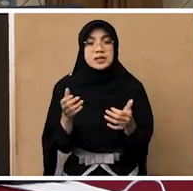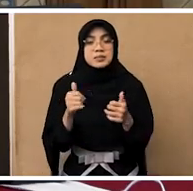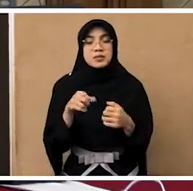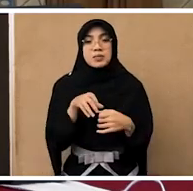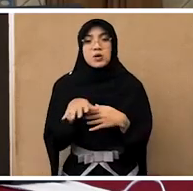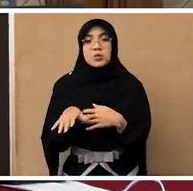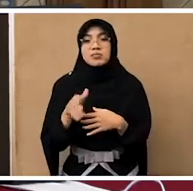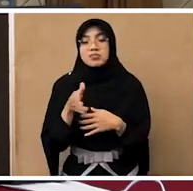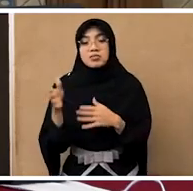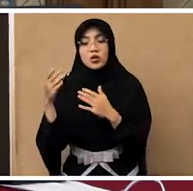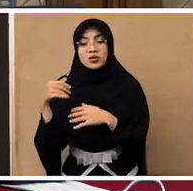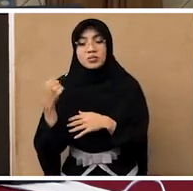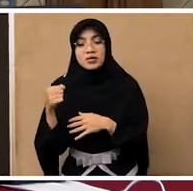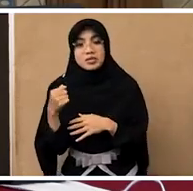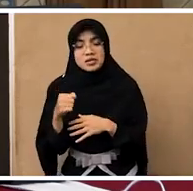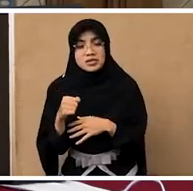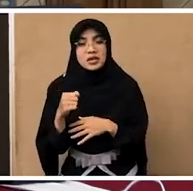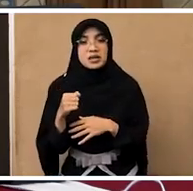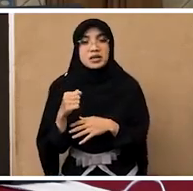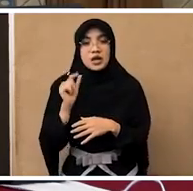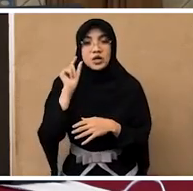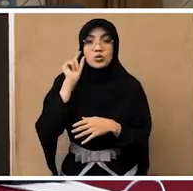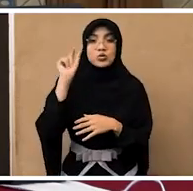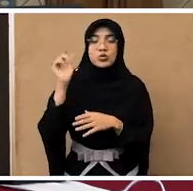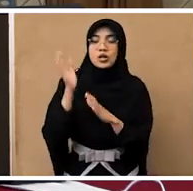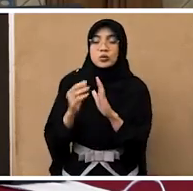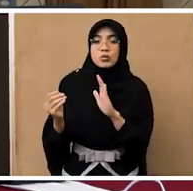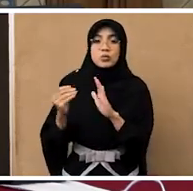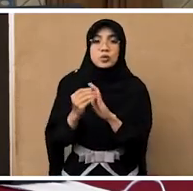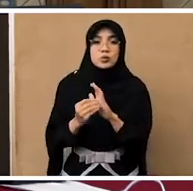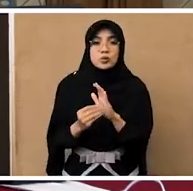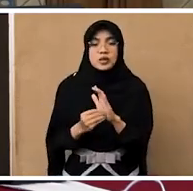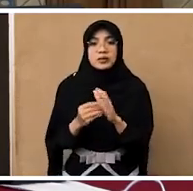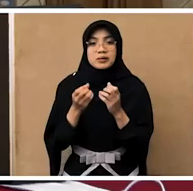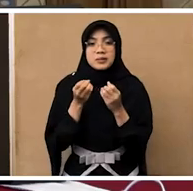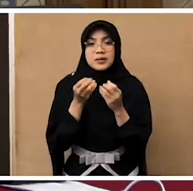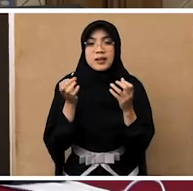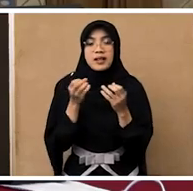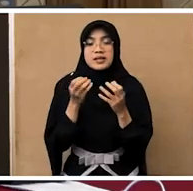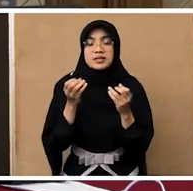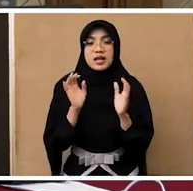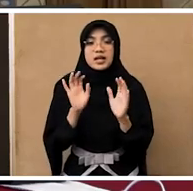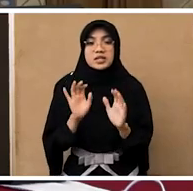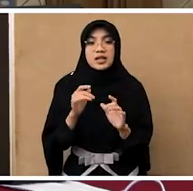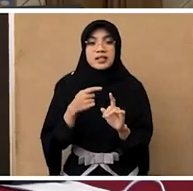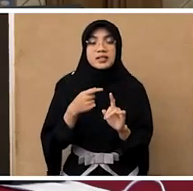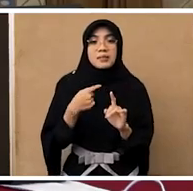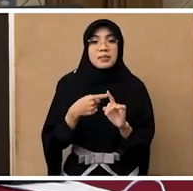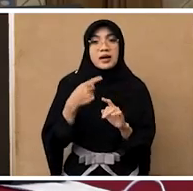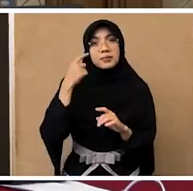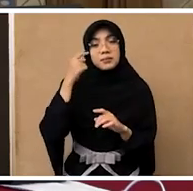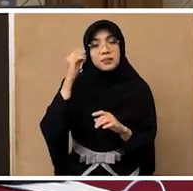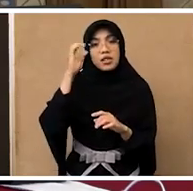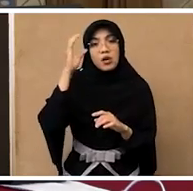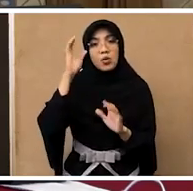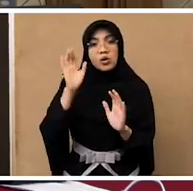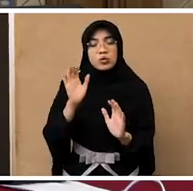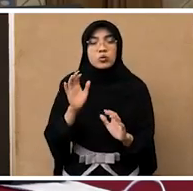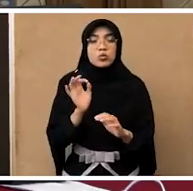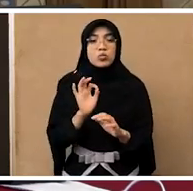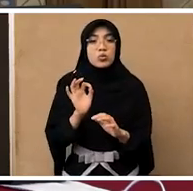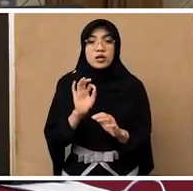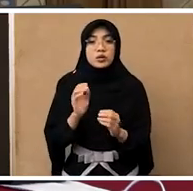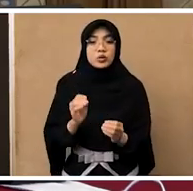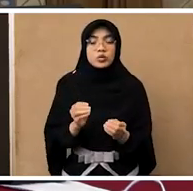mengakibatkan dia tidak bisa bertanggung jawab pada disabilitas saya usulkan masukannya ke dalam penjelasan gitu Sebagai tambahan pengetahuan saja bukan